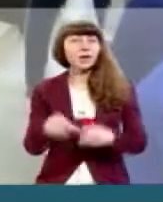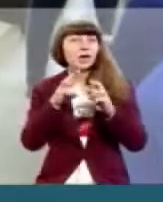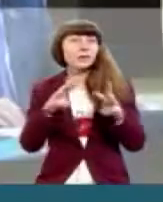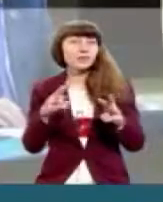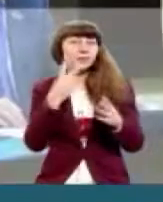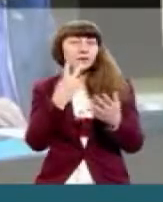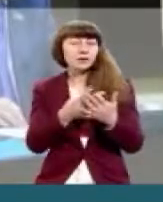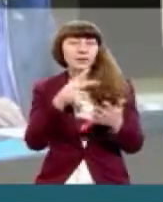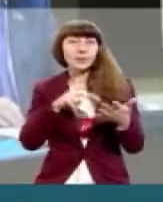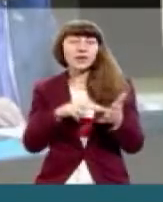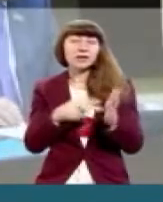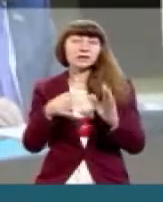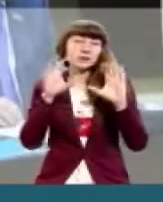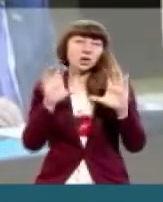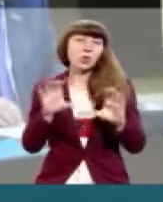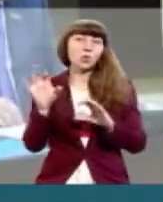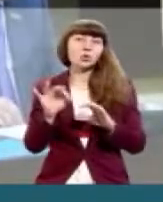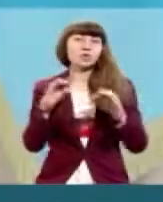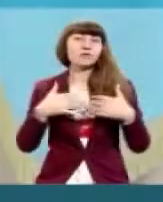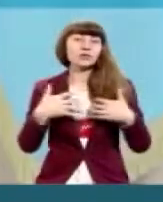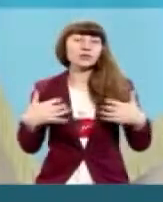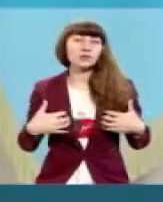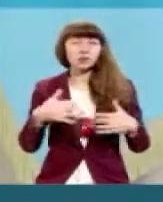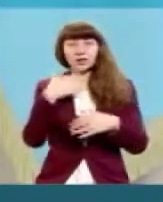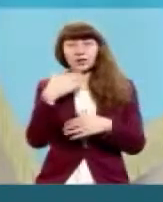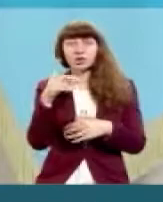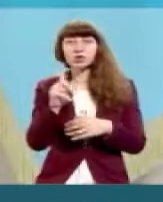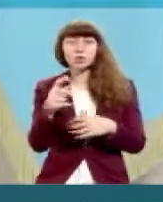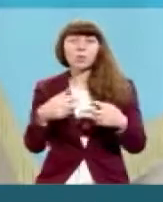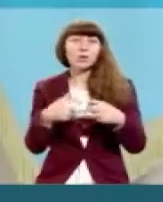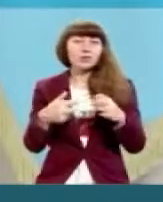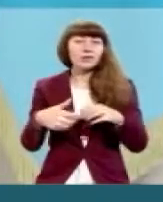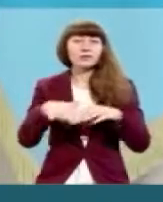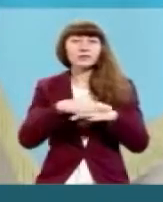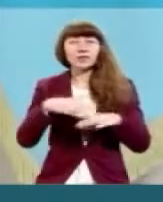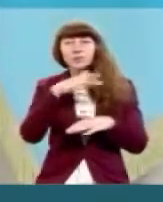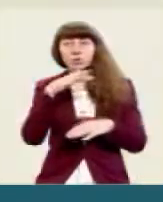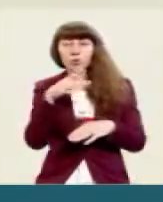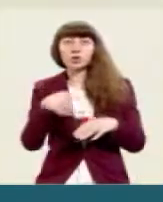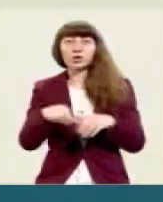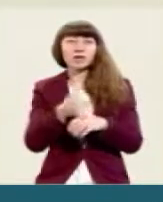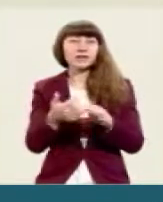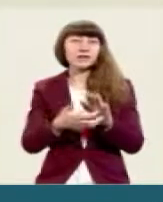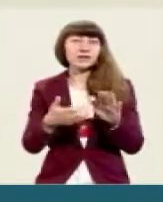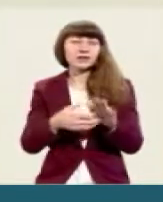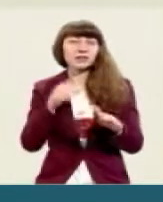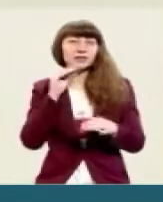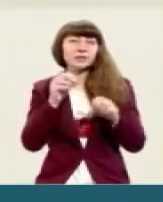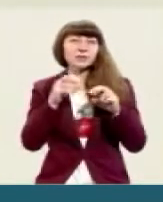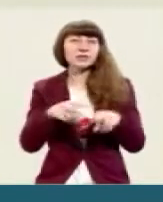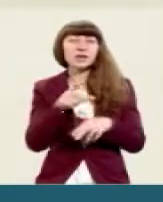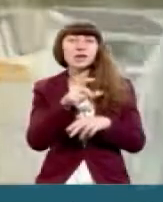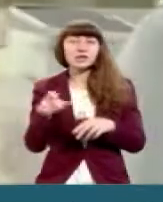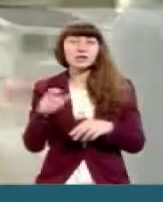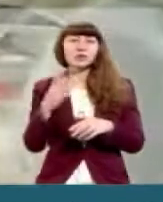Министр, представивший проект закона о животноводстве, сказал, что проблем в сфере много. Главное – нехватка кадров. Не хватает